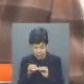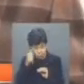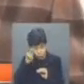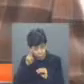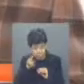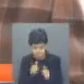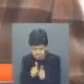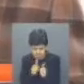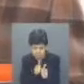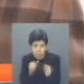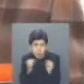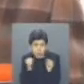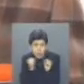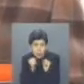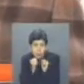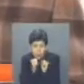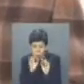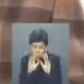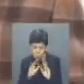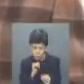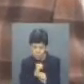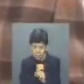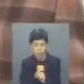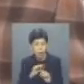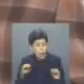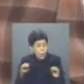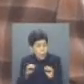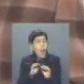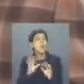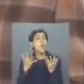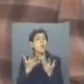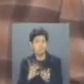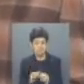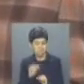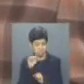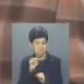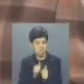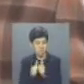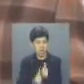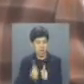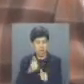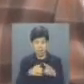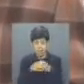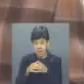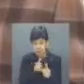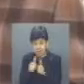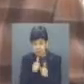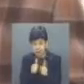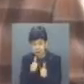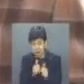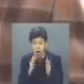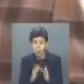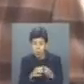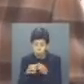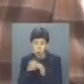หิมะนานาชาติเมืองซัปโปโรครั้งที่39ก็จะสิ้นสุดลงและประกาศผลผู้ชนะค่ะทำให้ทีมผู้เข้าร่วมแข่งขันทั้ง16ทีมต้